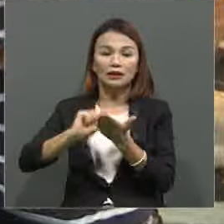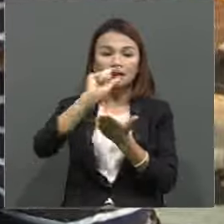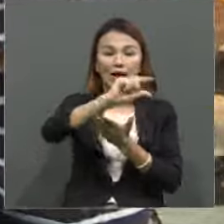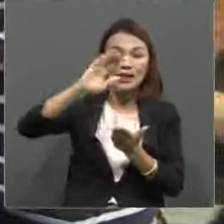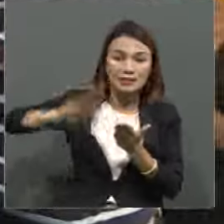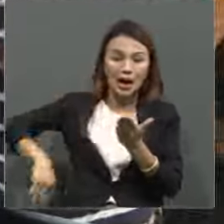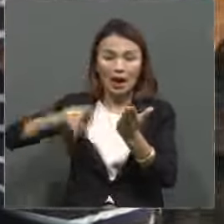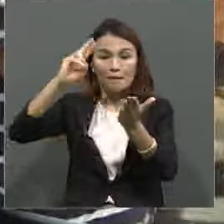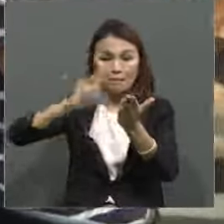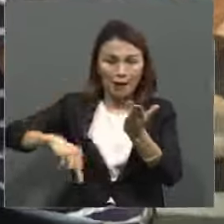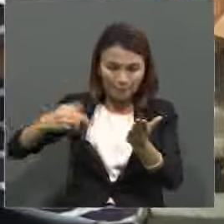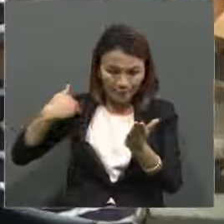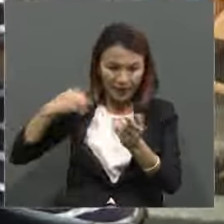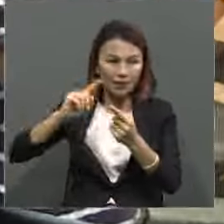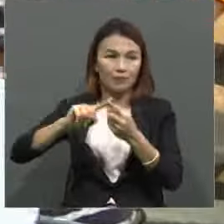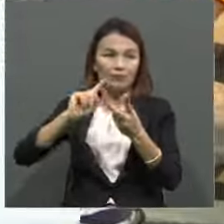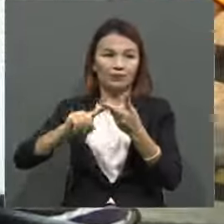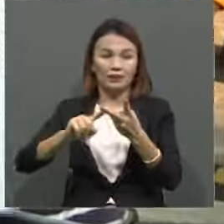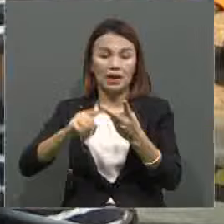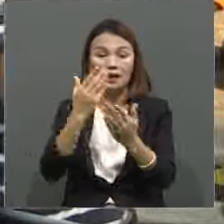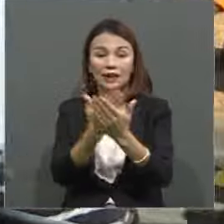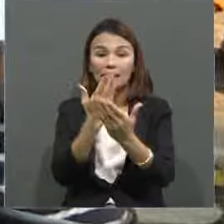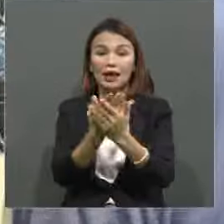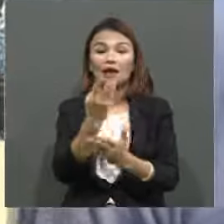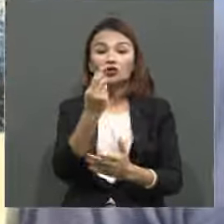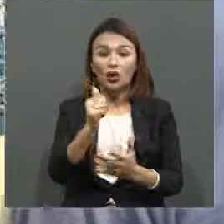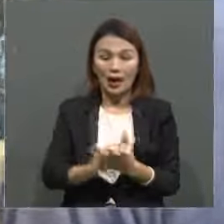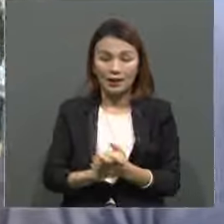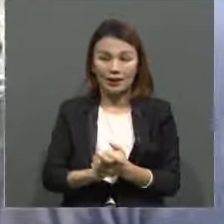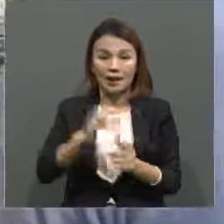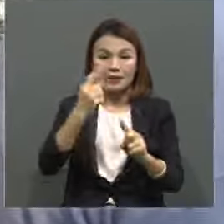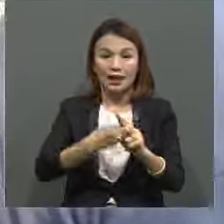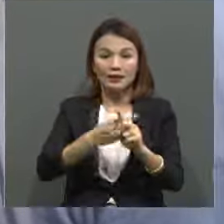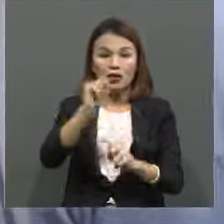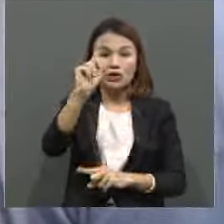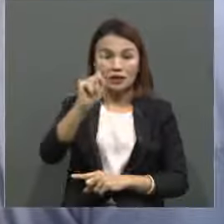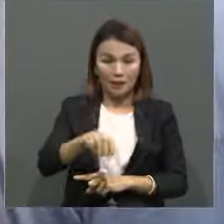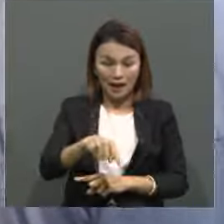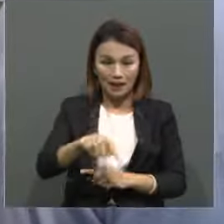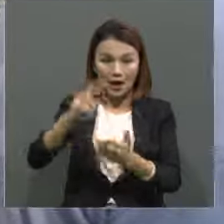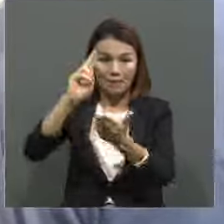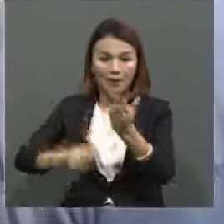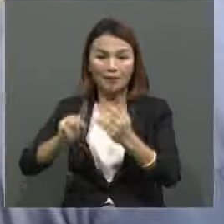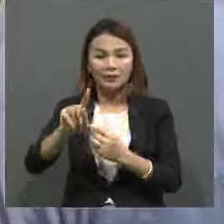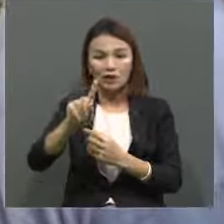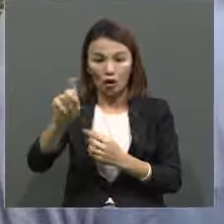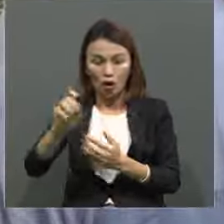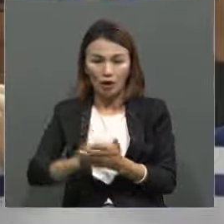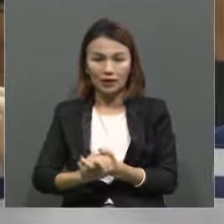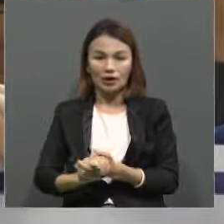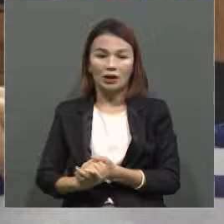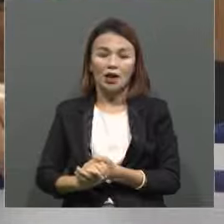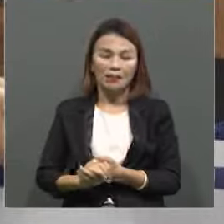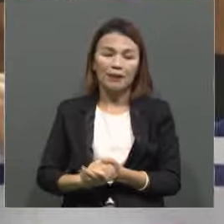จอปรับนะแล้วเขาบอกว่าอัตราเนี่ยอย่างเช่นค่าเช่าไม่เกิน 1,000 บาทจะปรับ100ค่าเช่าไม่เกิน 2,000